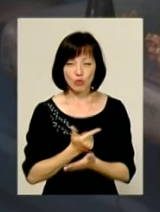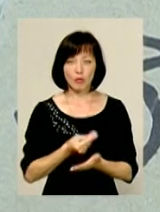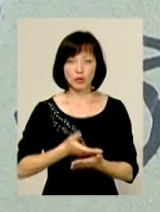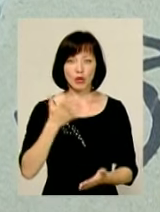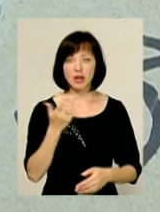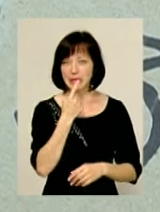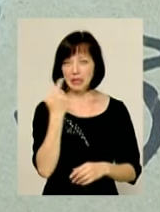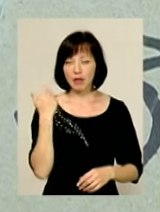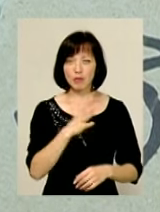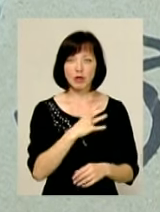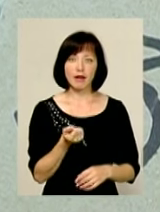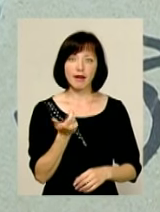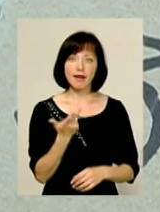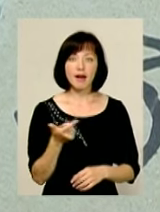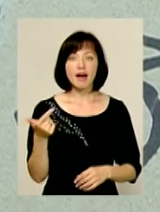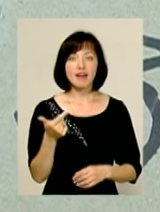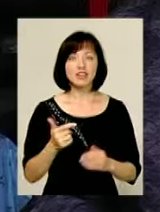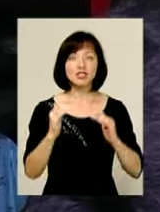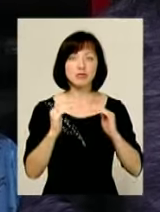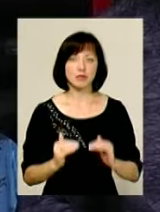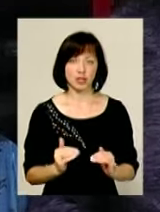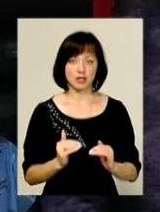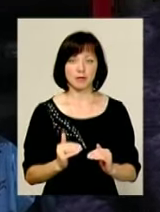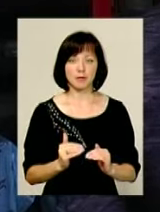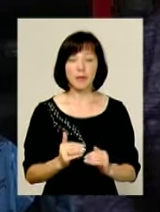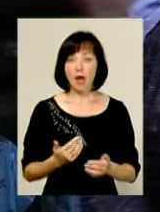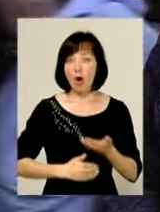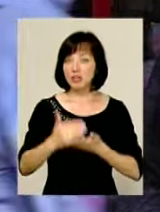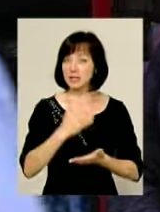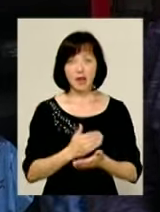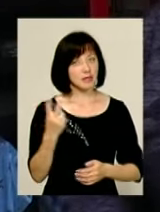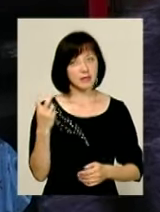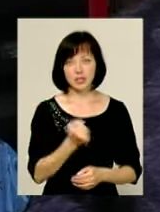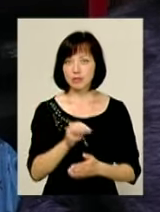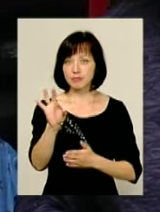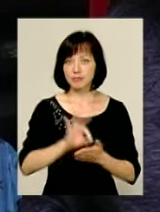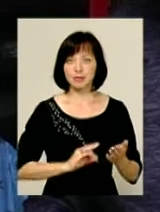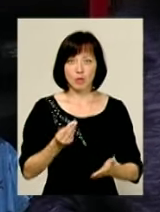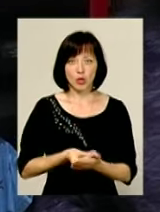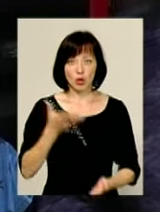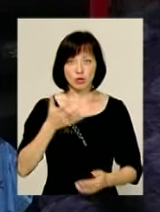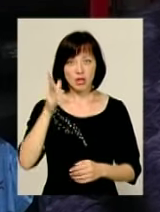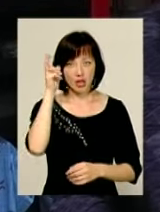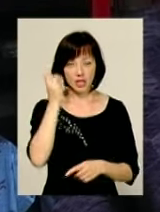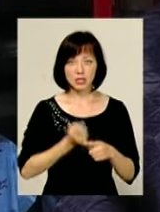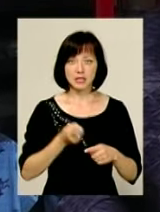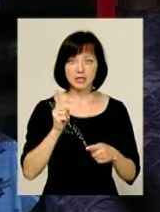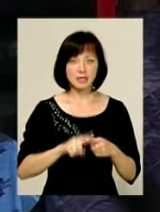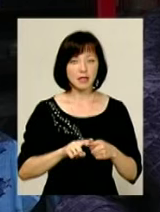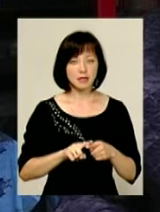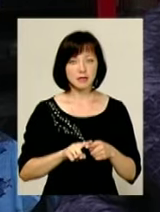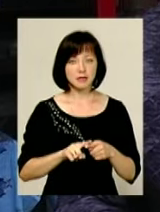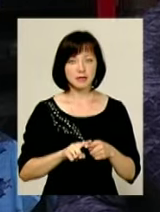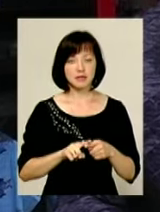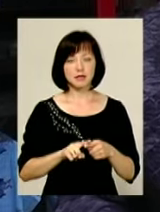вона була щонайменше на кілька гривень дешевше. Останні буквально два тижні різко зросла ціна на гречку. Це буквально от